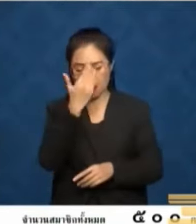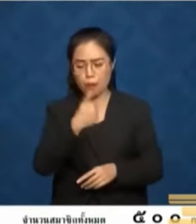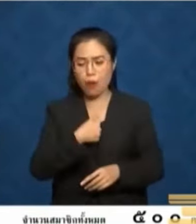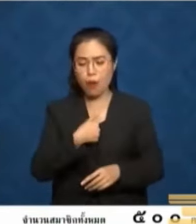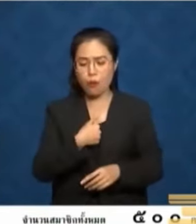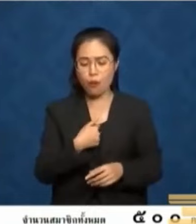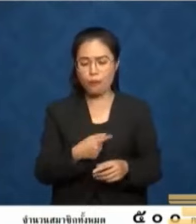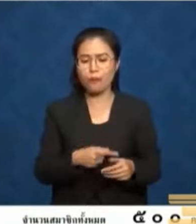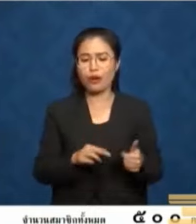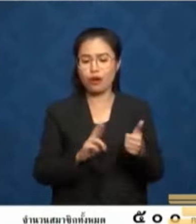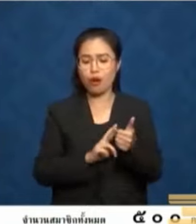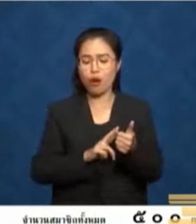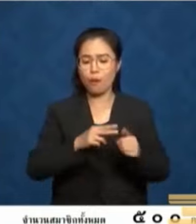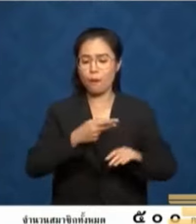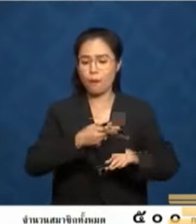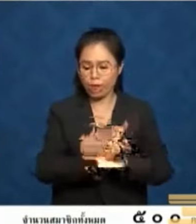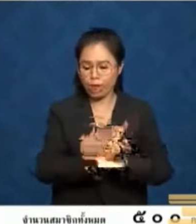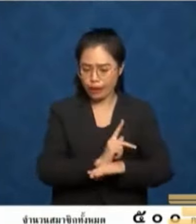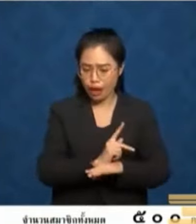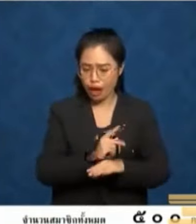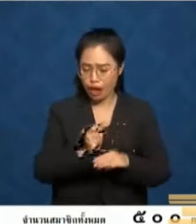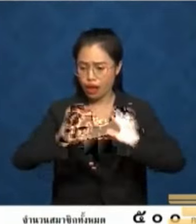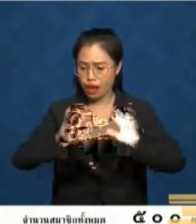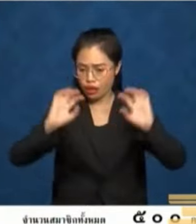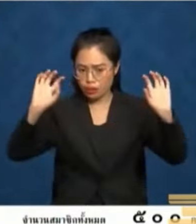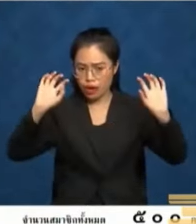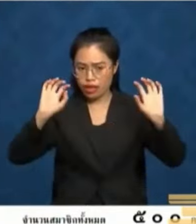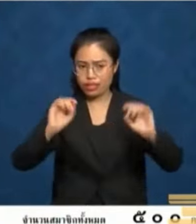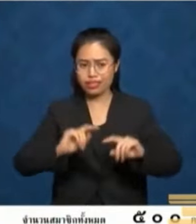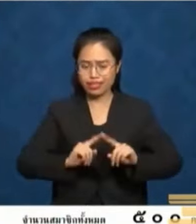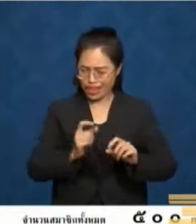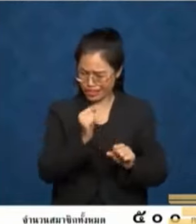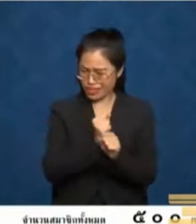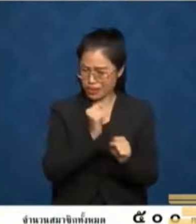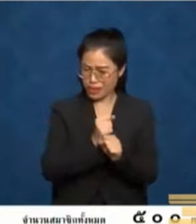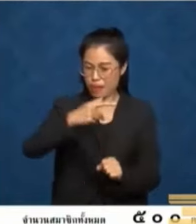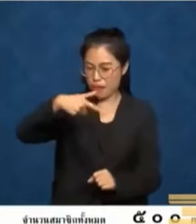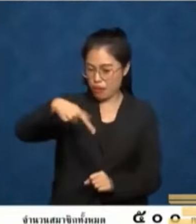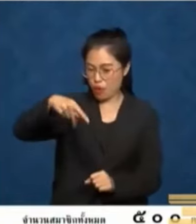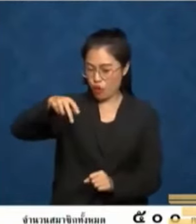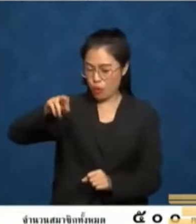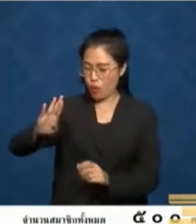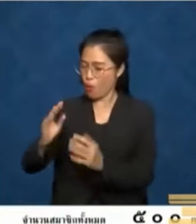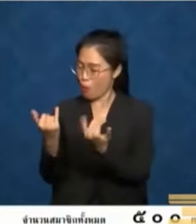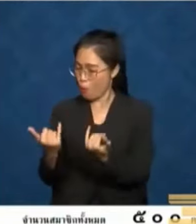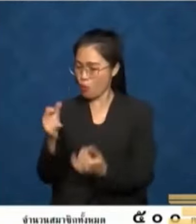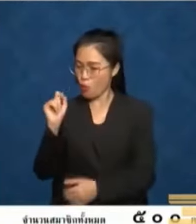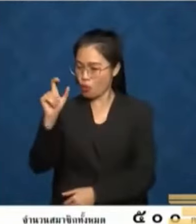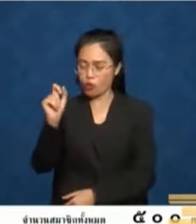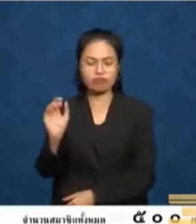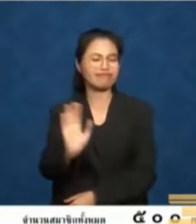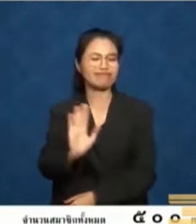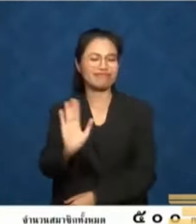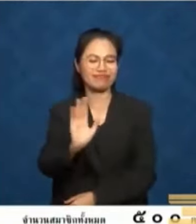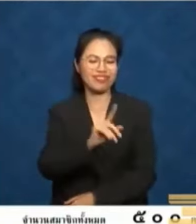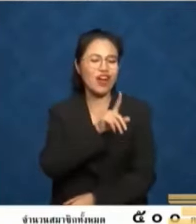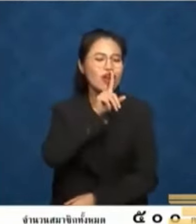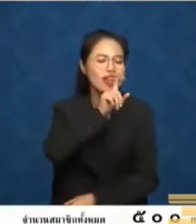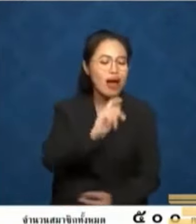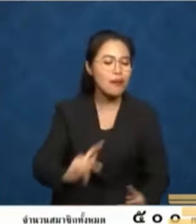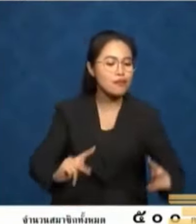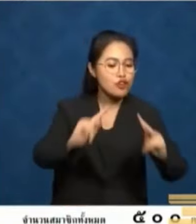รัฐบาลแต่จะให้มาทำเป็นพระราชบัญญัติทันทีทันใดนี่ไม่ได้ก็ต้องถามไปกระทรวงสานุกกระทรวง